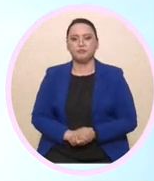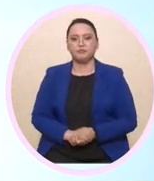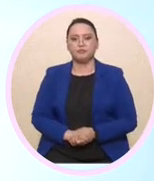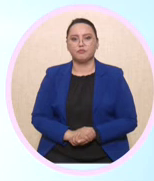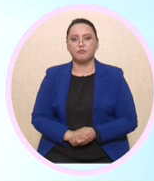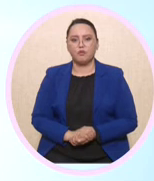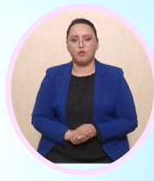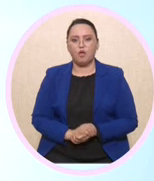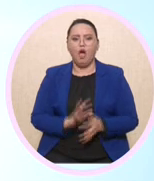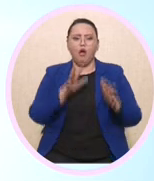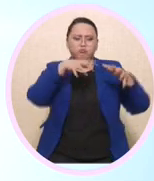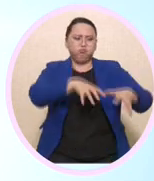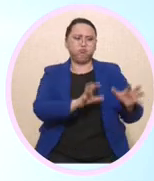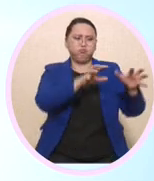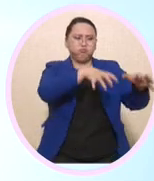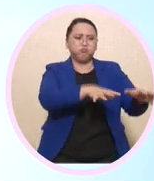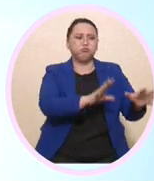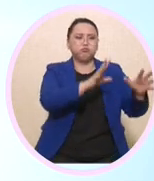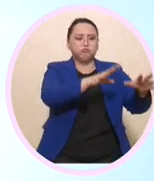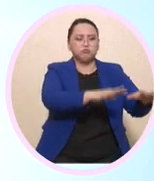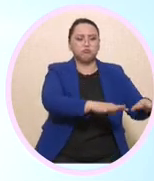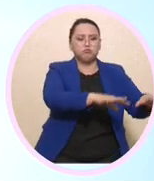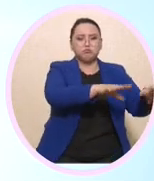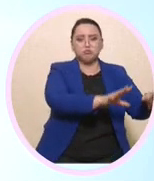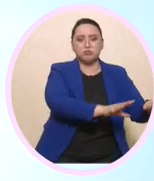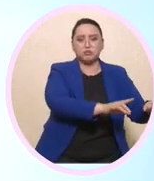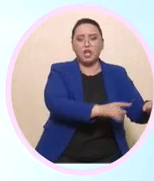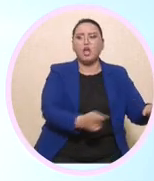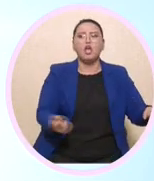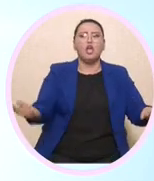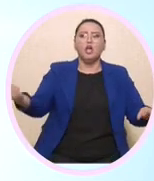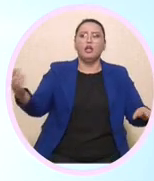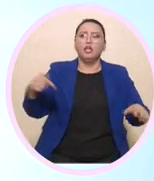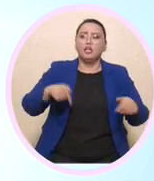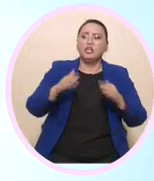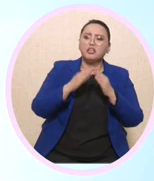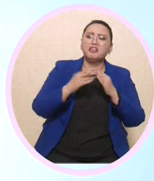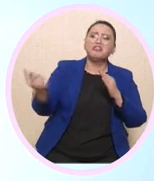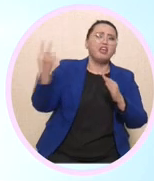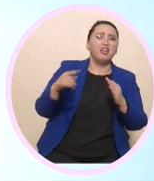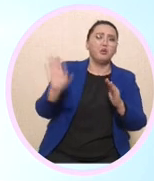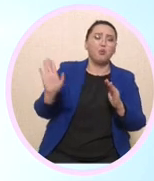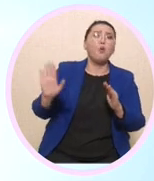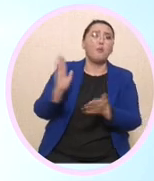нааша ирэх гэж битгий яраараа. За ингээд эртхэн хөдөлтөө салхил битгий гараасаа.